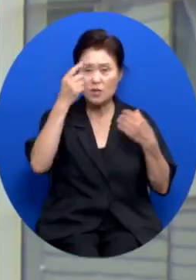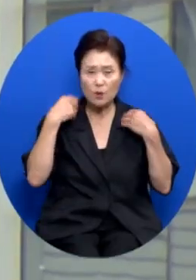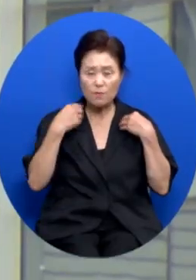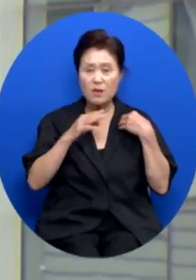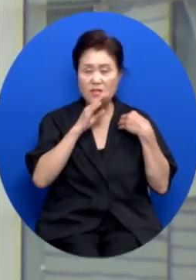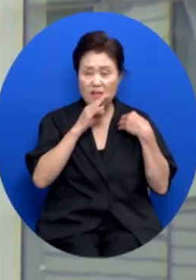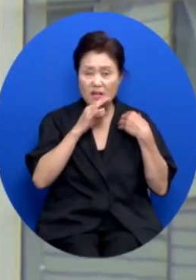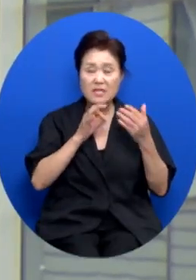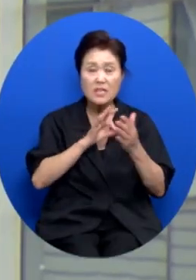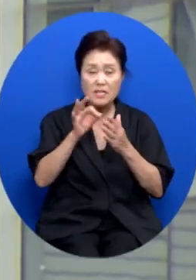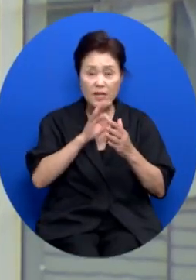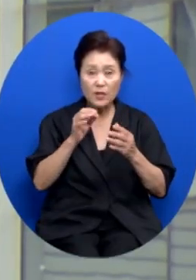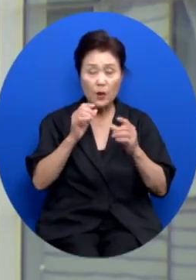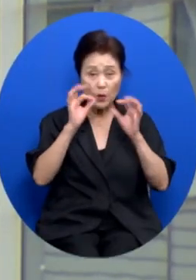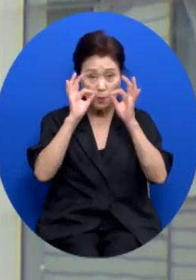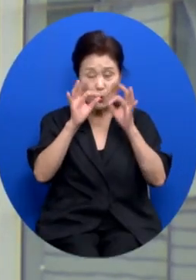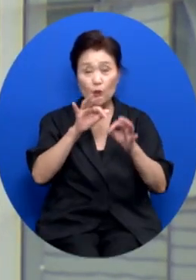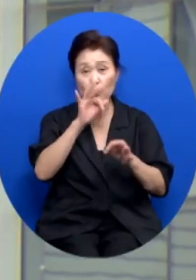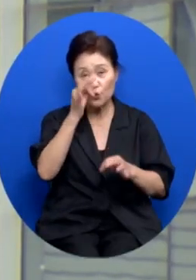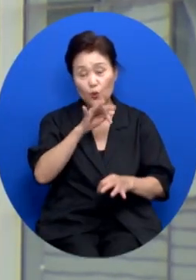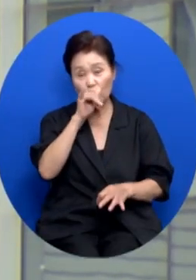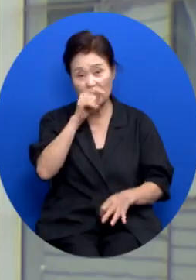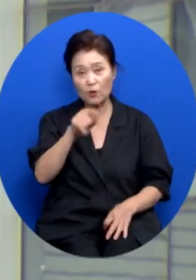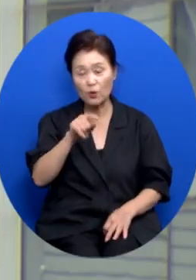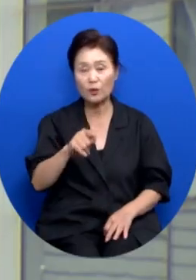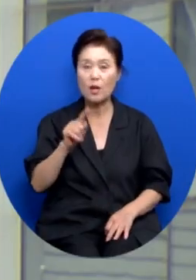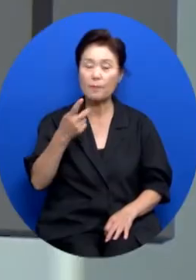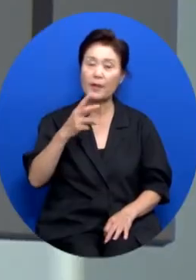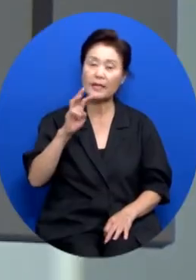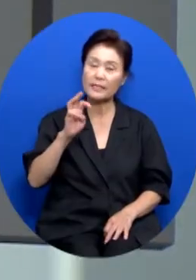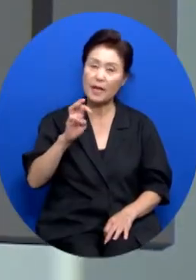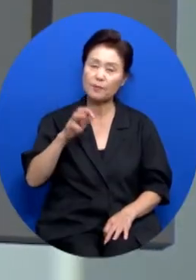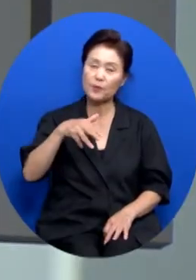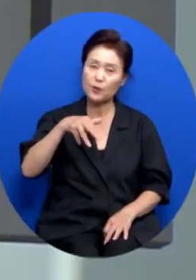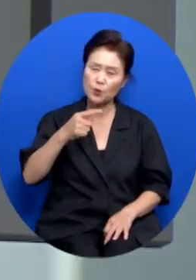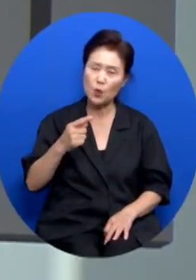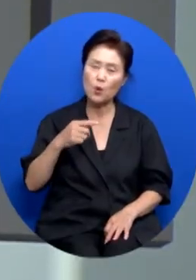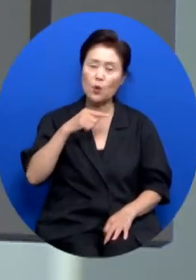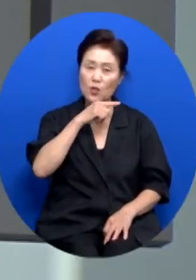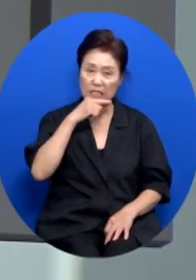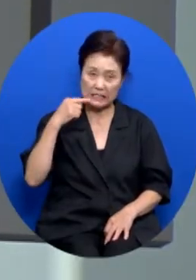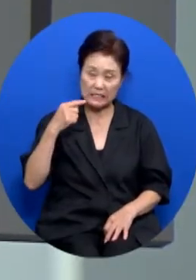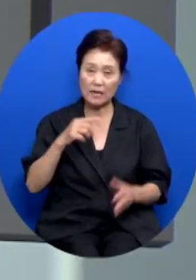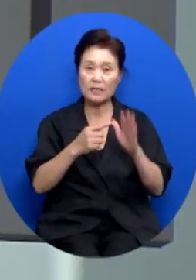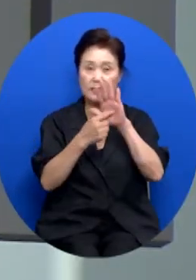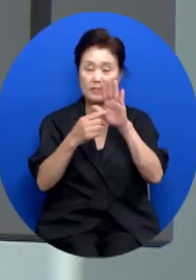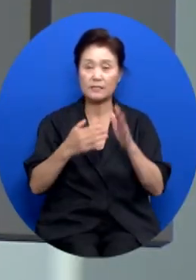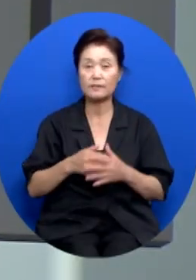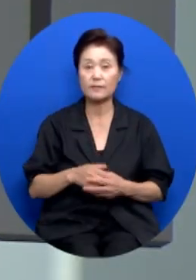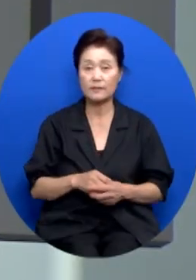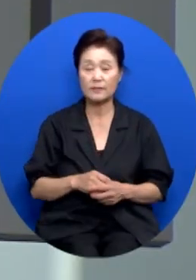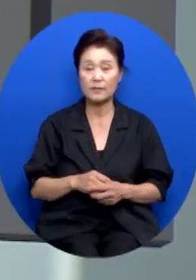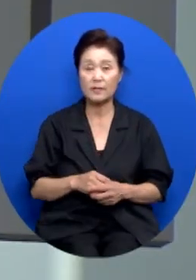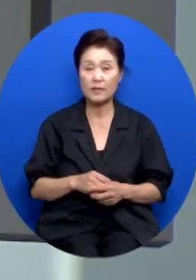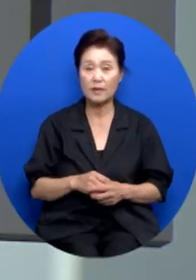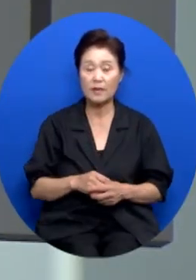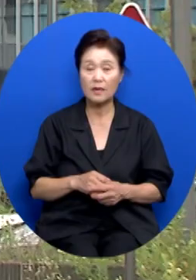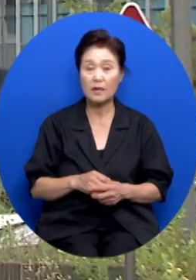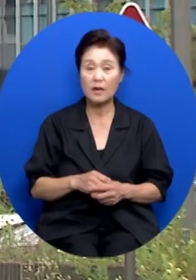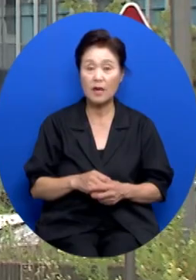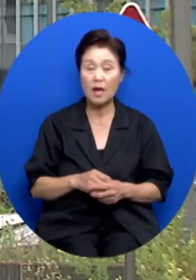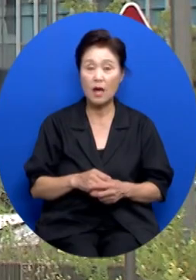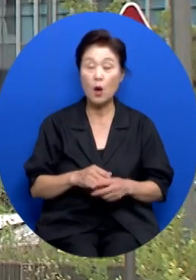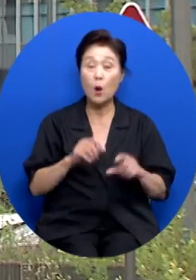재정상태를 보여주는 관리재정수지도 103조 4천억 원의 적자를 보인 것으로 나타났습니다. 기재부는